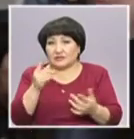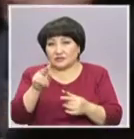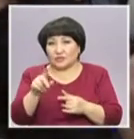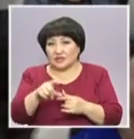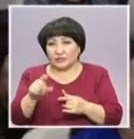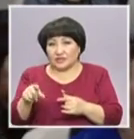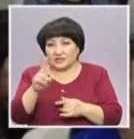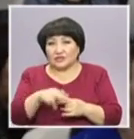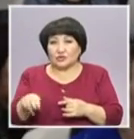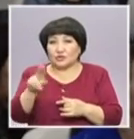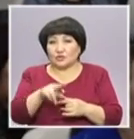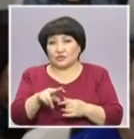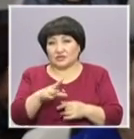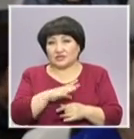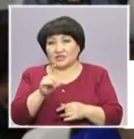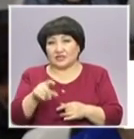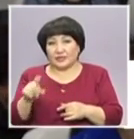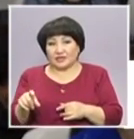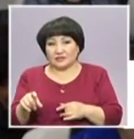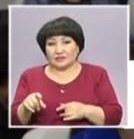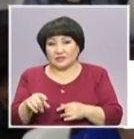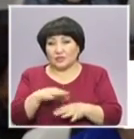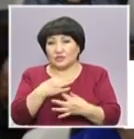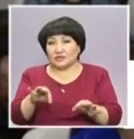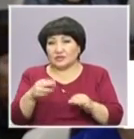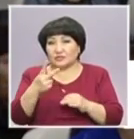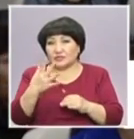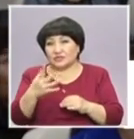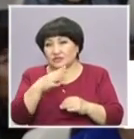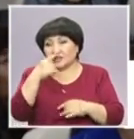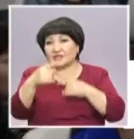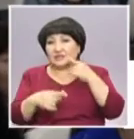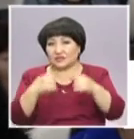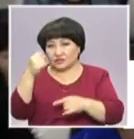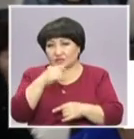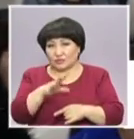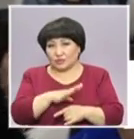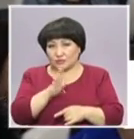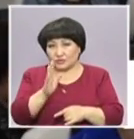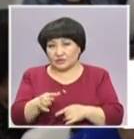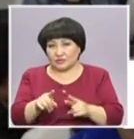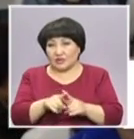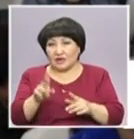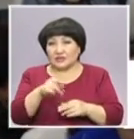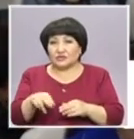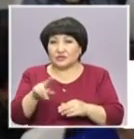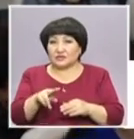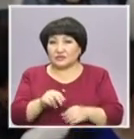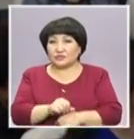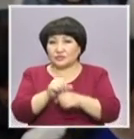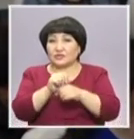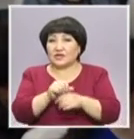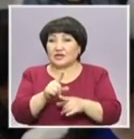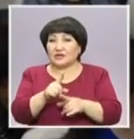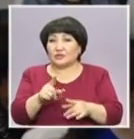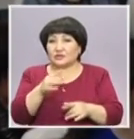Келесі жылы тәуелсіз еліміздің 25 жылдығы ширек ғасырлығы болады. 90 көтерілісінің ұлт азаттық көтерілісінің